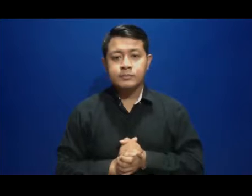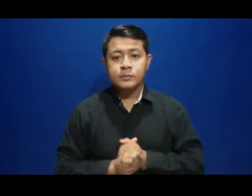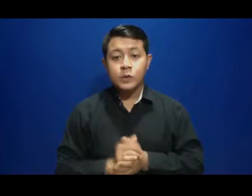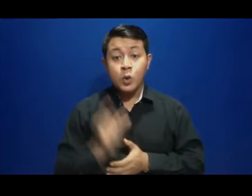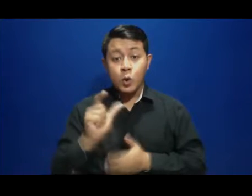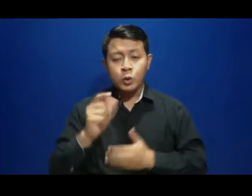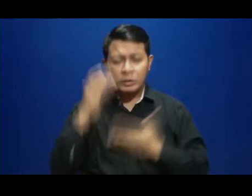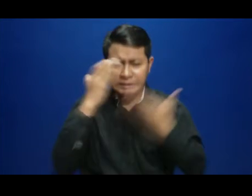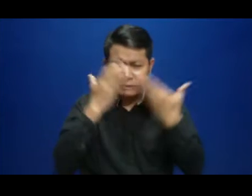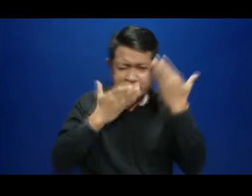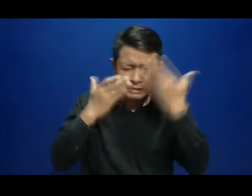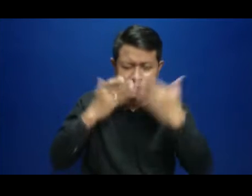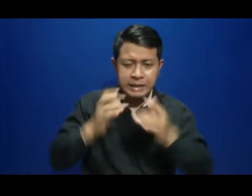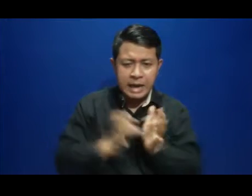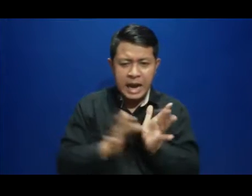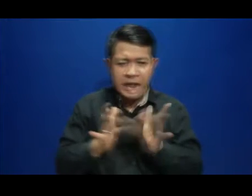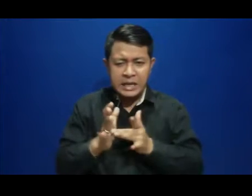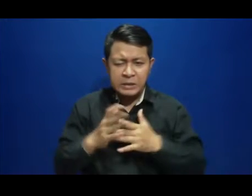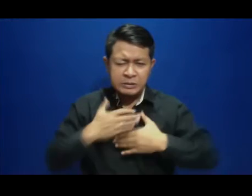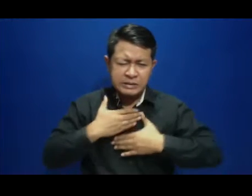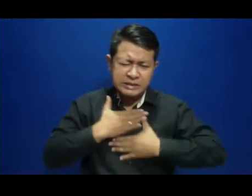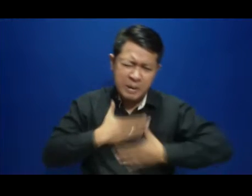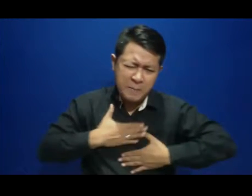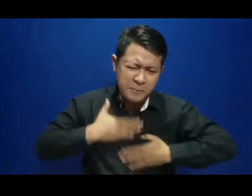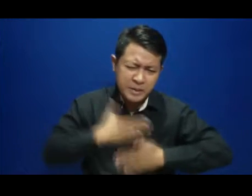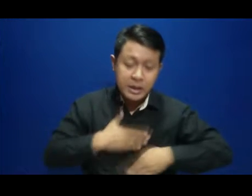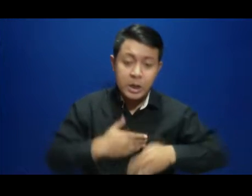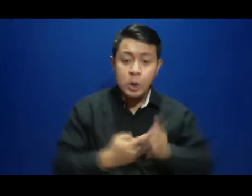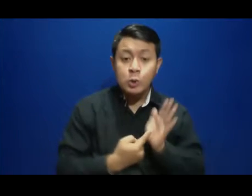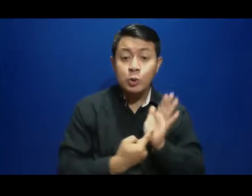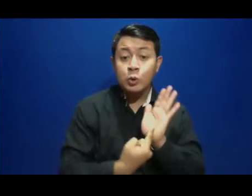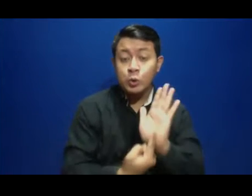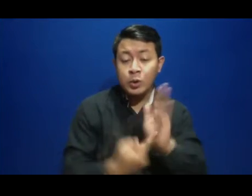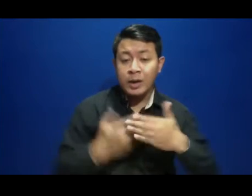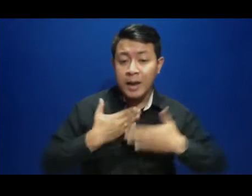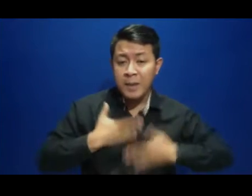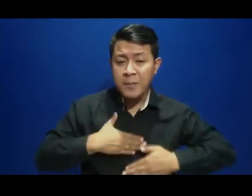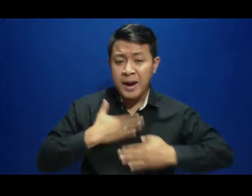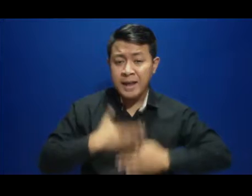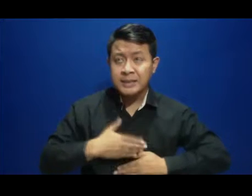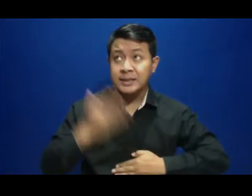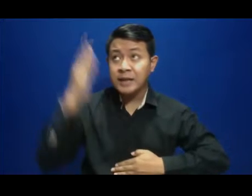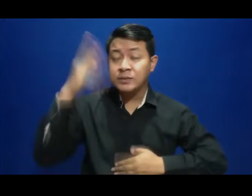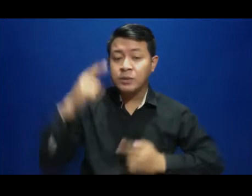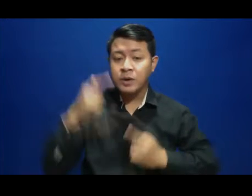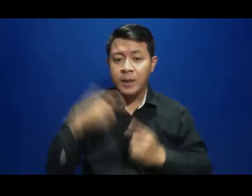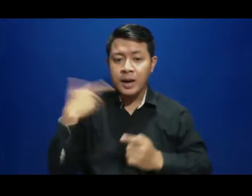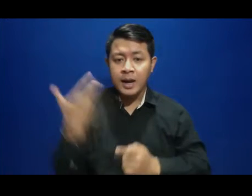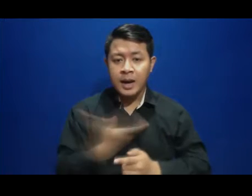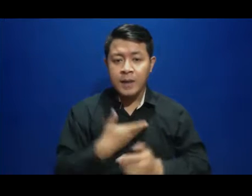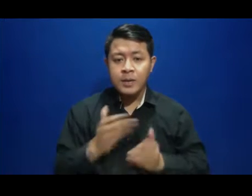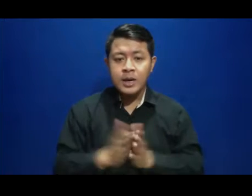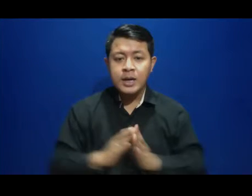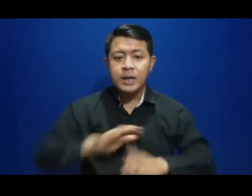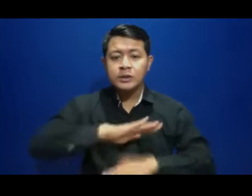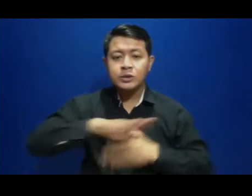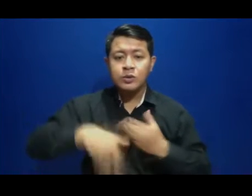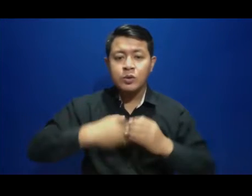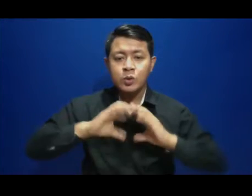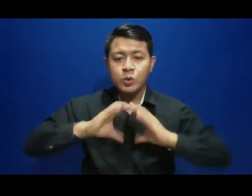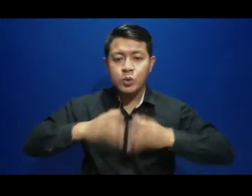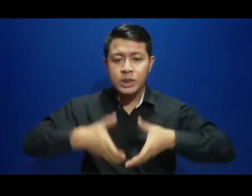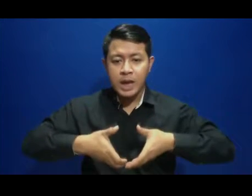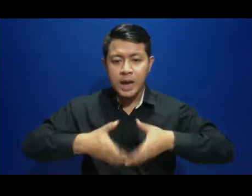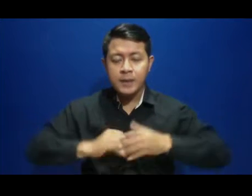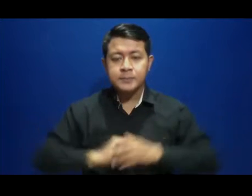Demi sengsara Yesus yang pedih, tunjukkanlah belas kasih-Mu kepada kami dan seluruh dunia.